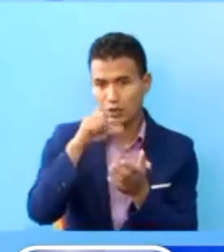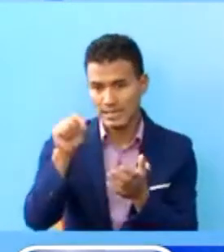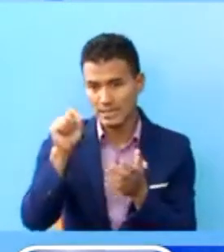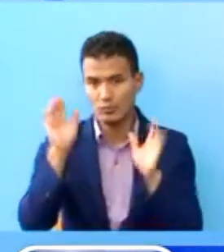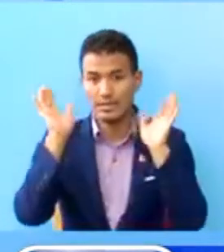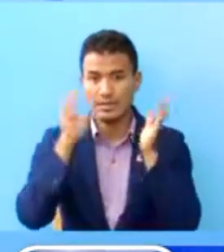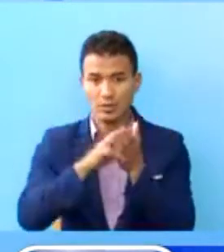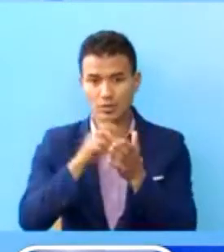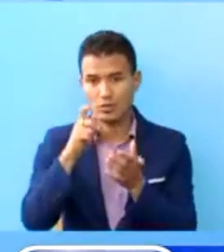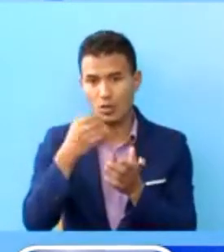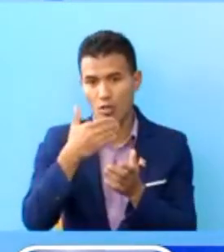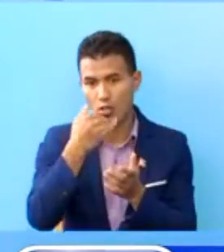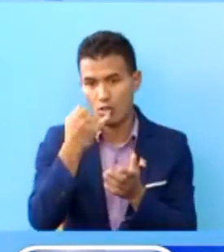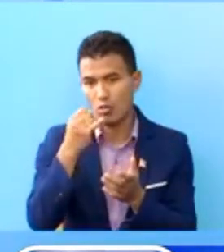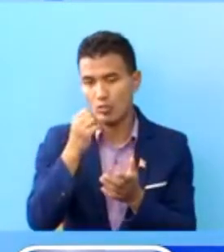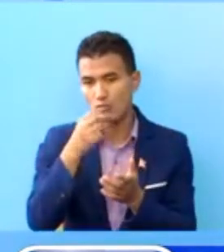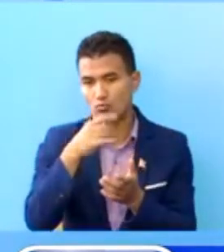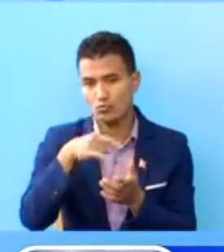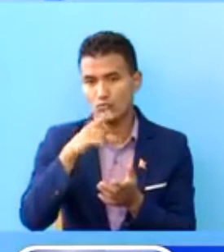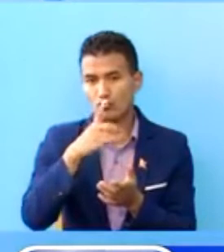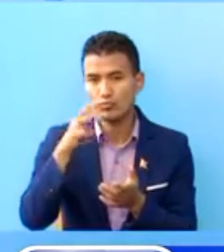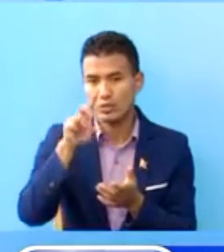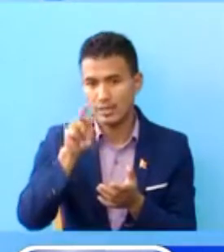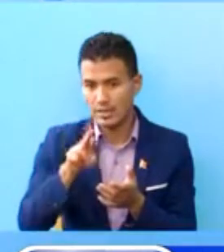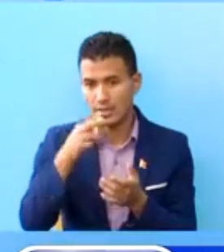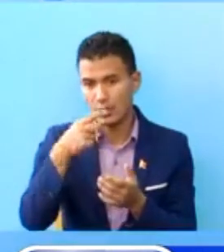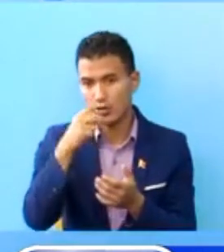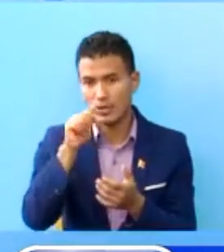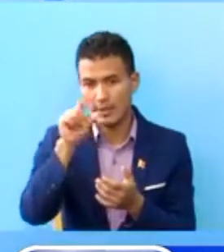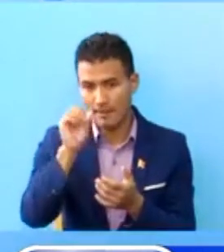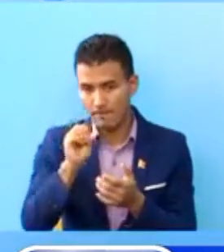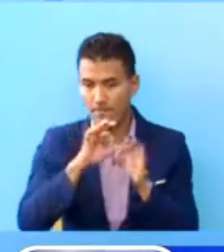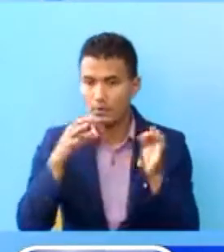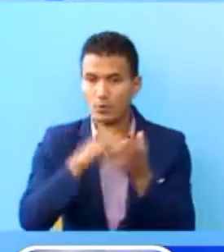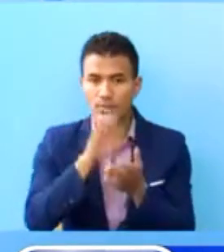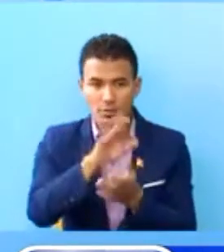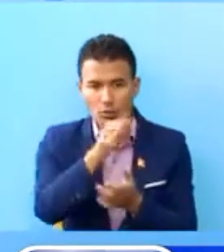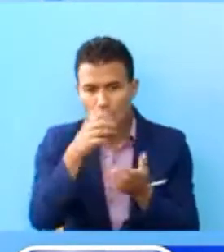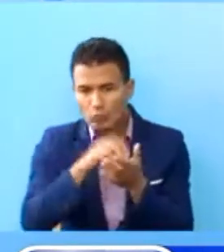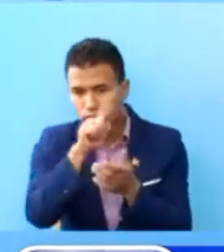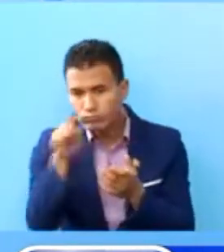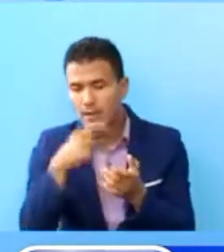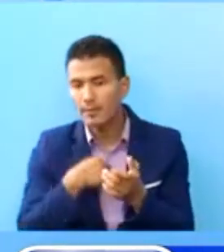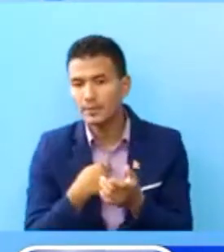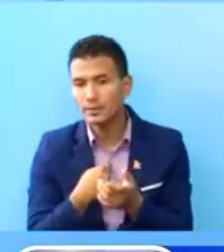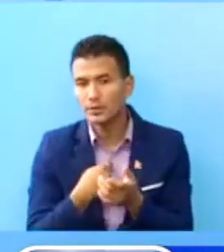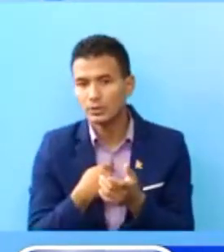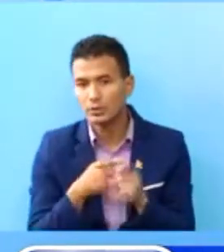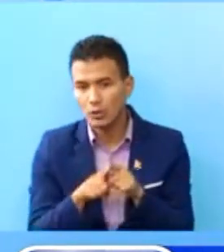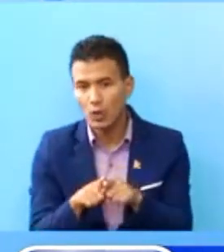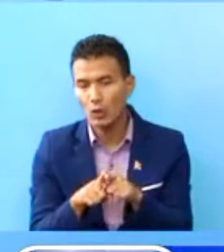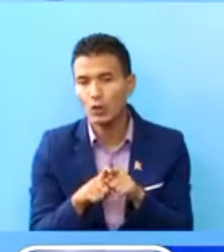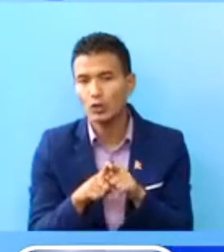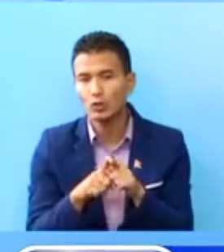नीलकण्ठ, गल्फुटार, नाइकाप लगायतका विभिन्न ठाउँहरूमा यस्ता व्यक्तिहरू देखिनुहुन्छ र त्यहाँभन्दा अरू ठाउँहरूमा पनि हामीहरूसँग उहाँहरू